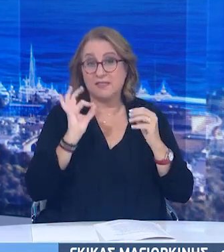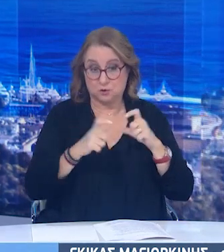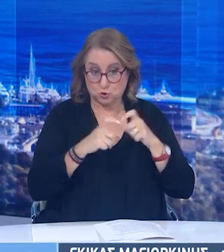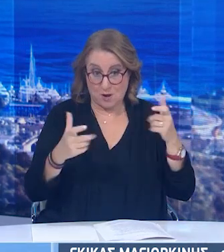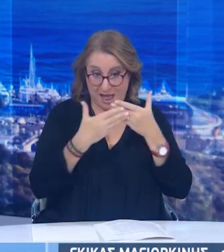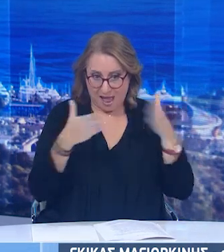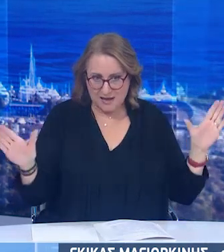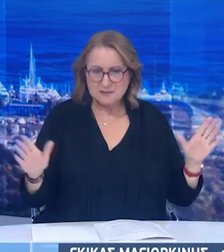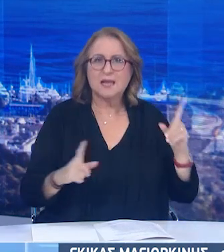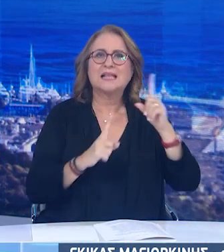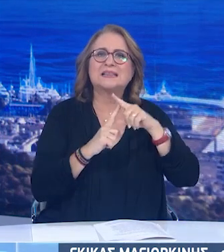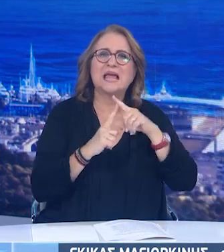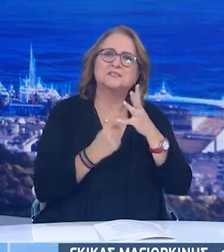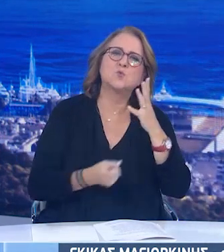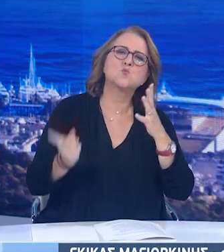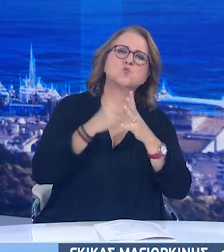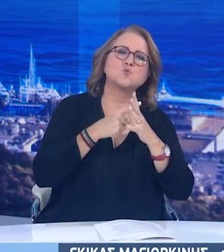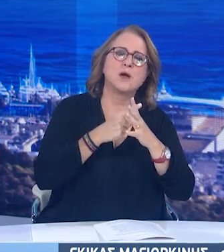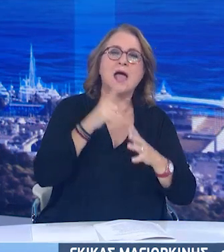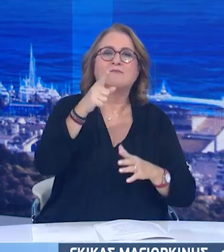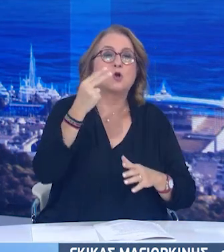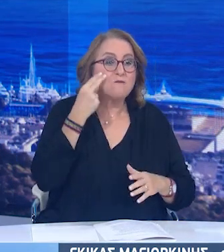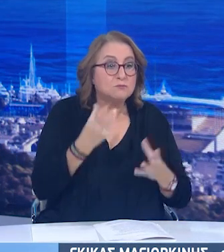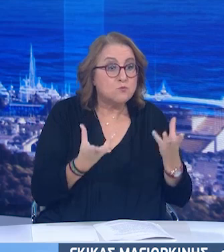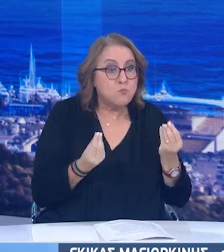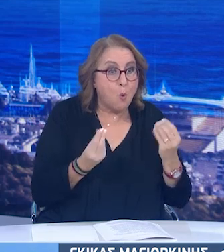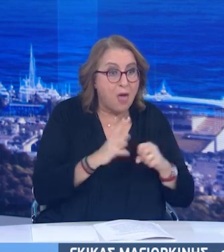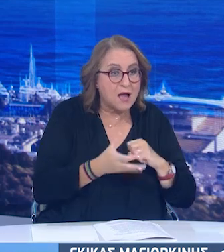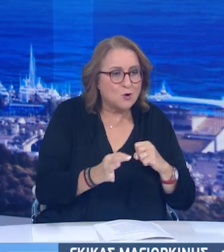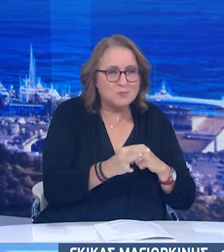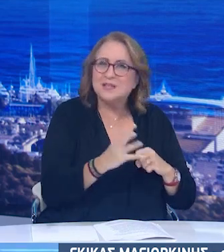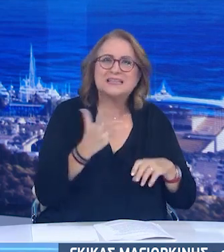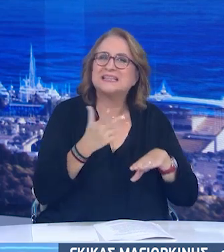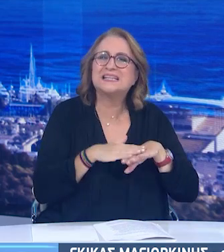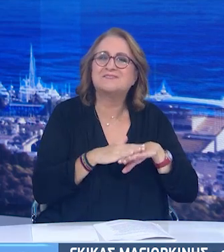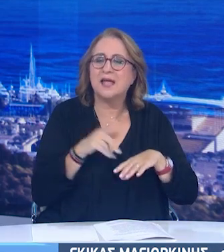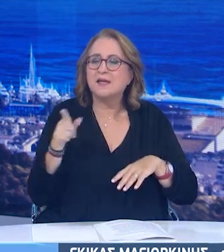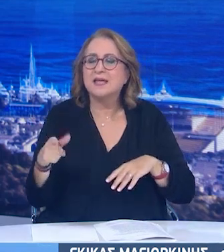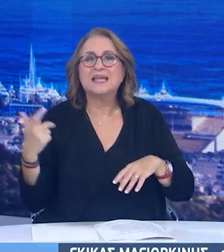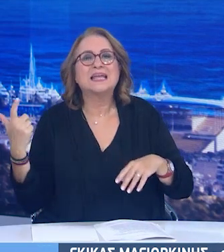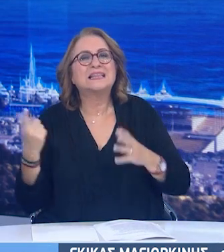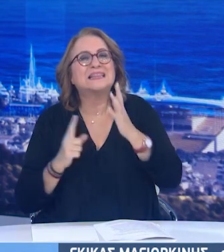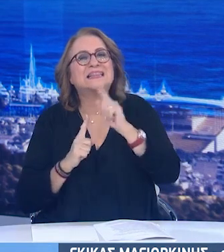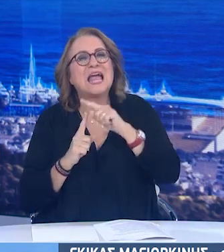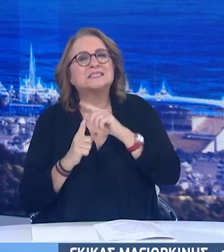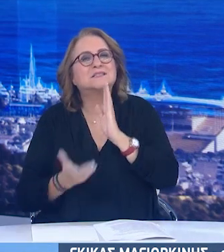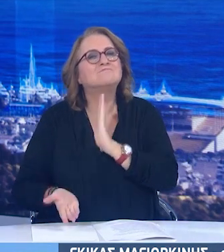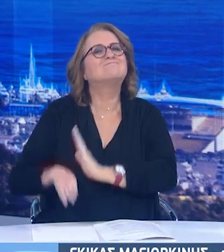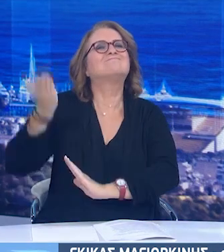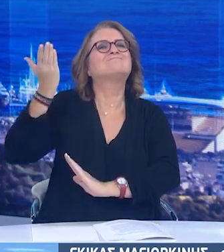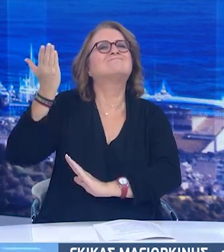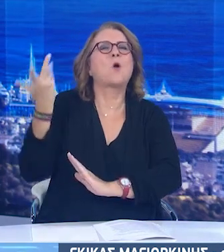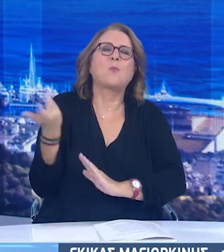διαγνώσεων, οι οποίες δείχνουν ήπια αύξηση σε σχέση με την προηγούμενη εβδομάδα. Είναι ωστόσο πολύ ενθαρρυντικό το γεγονός ότι οι θετικότητες